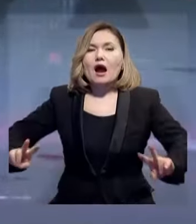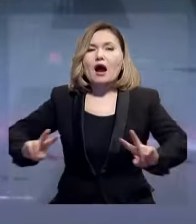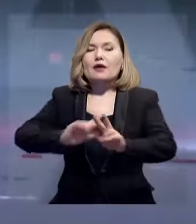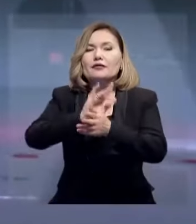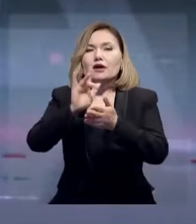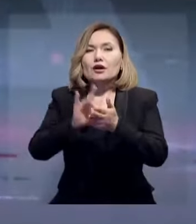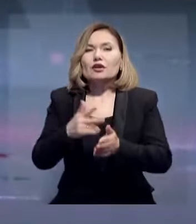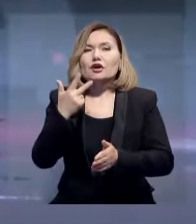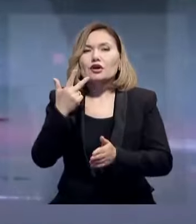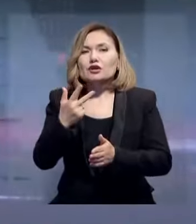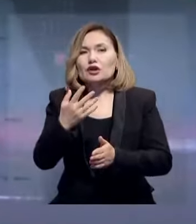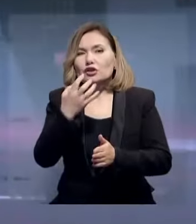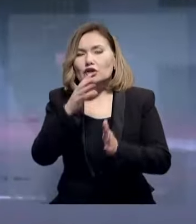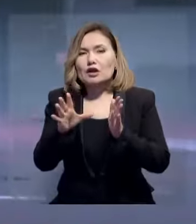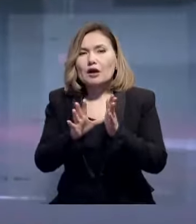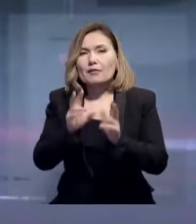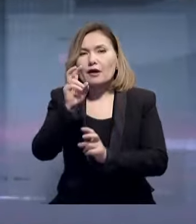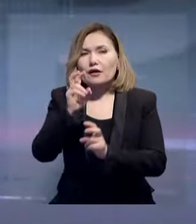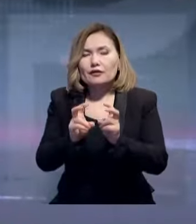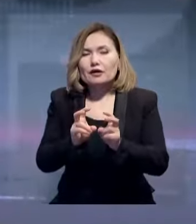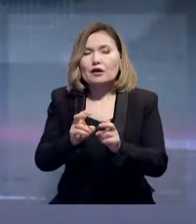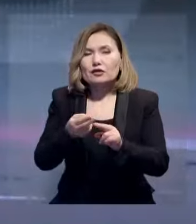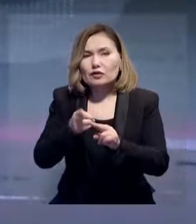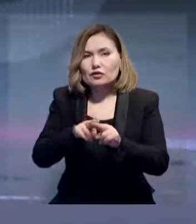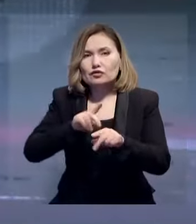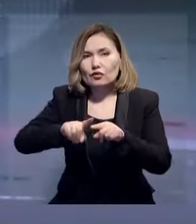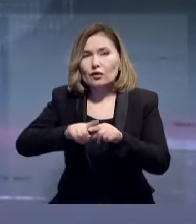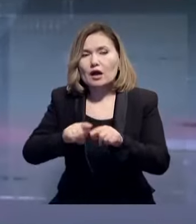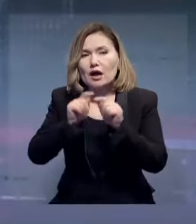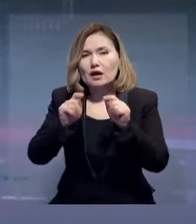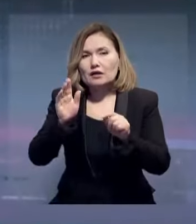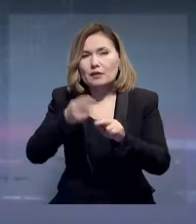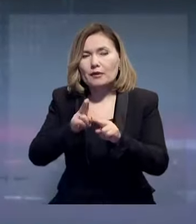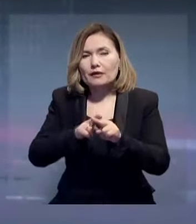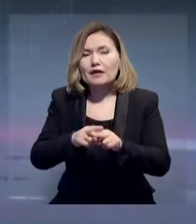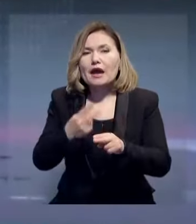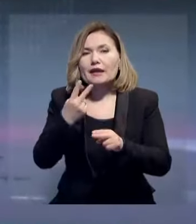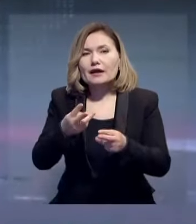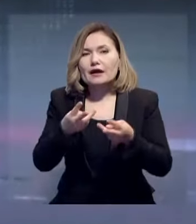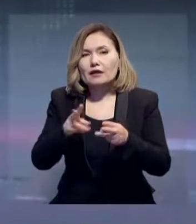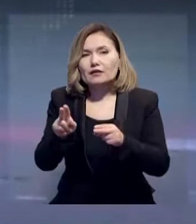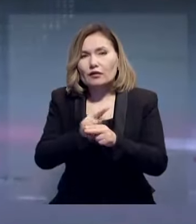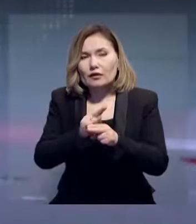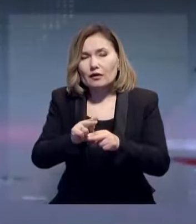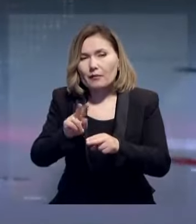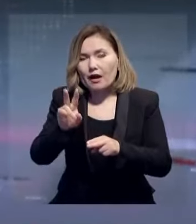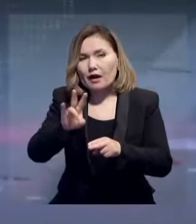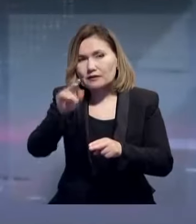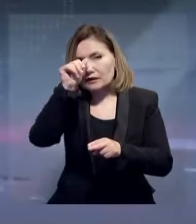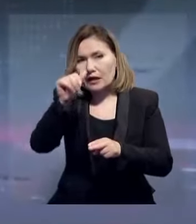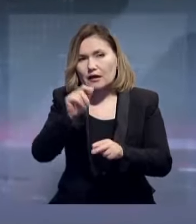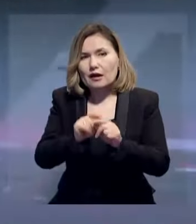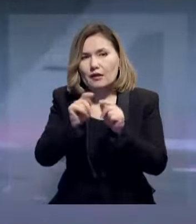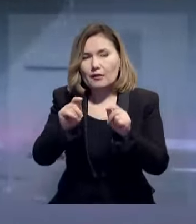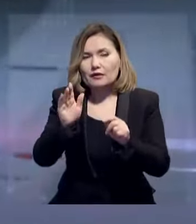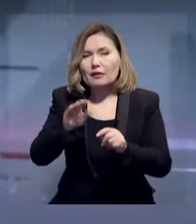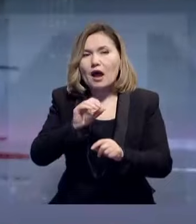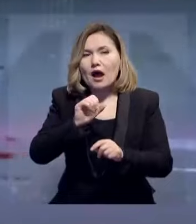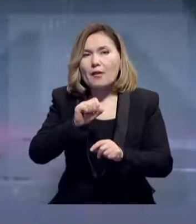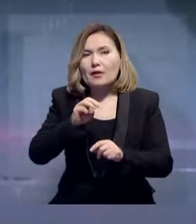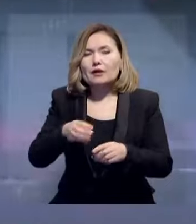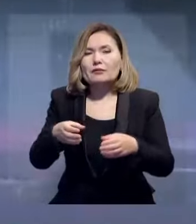Астанадағы 3-ші жылу электр орталығы жыл соңына дейін пайдалануға беріледі. Алғашқы 2 қазандық биыл қазан айында іске қосылады. Бұл туралы Аманат партиясы